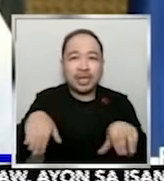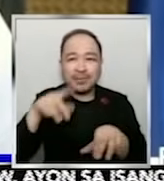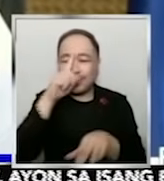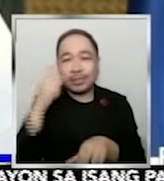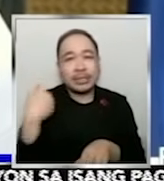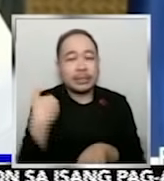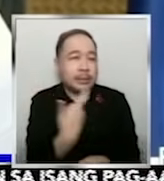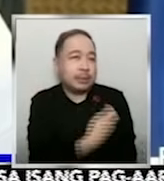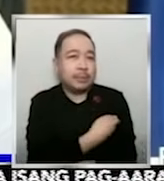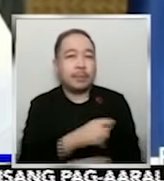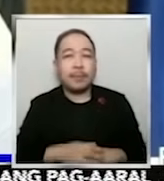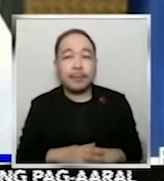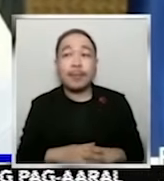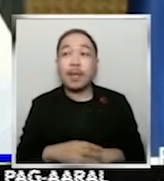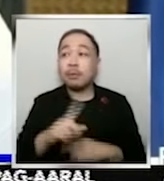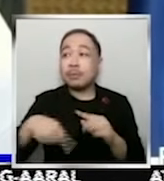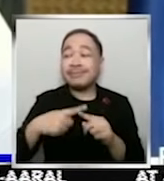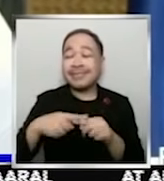tao na